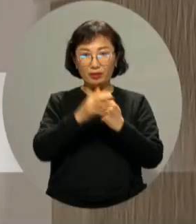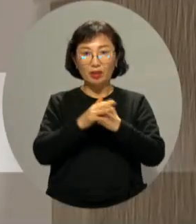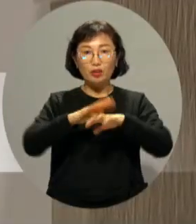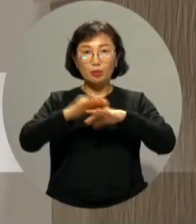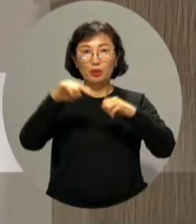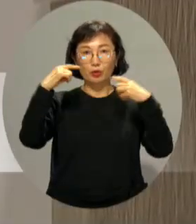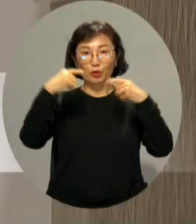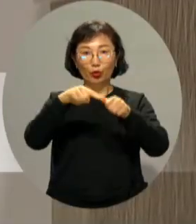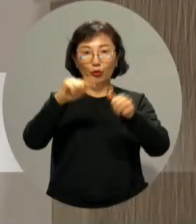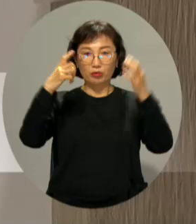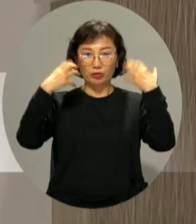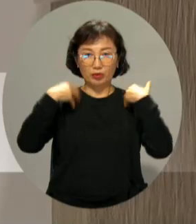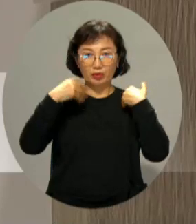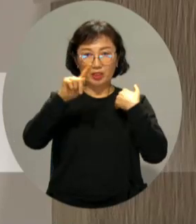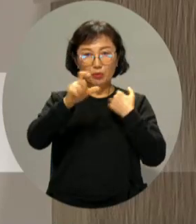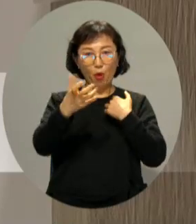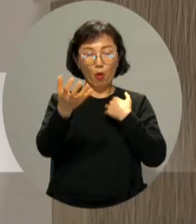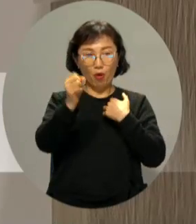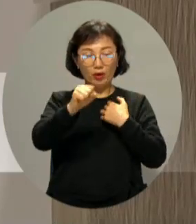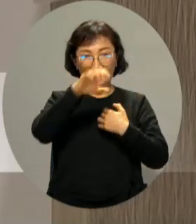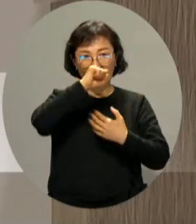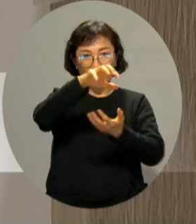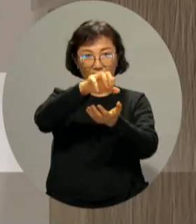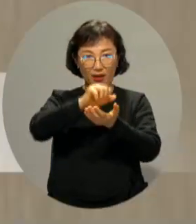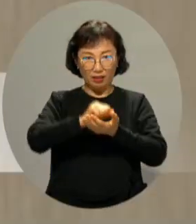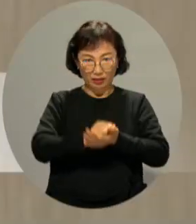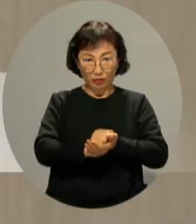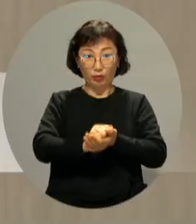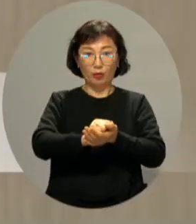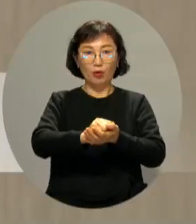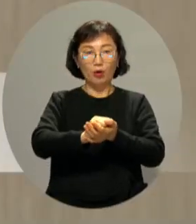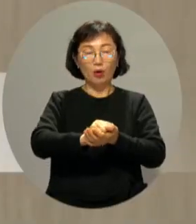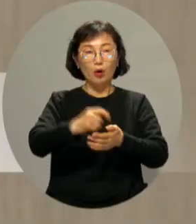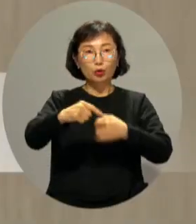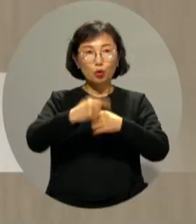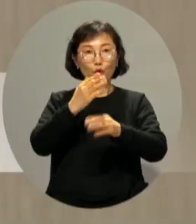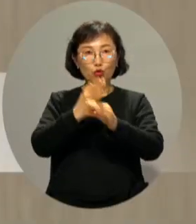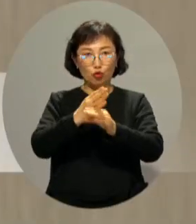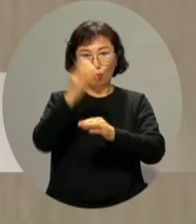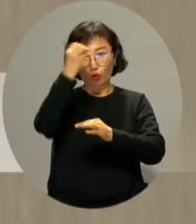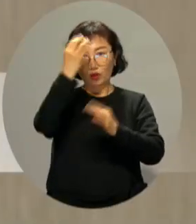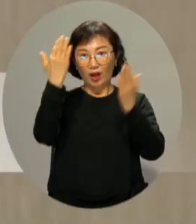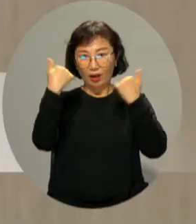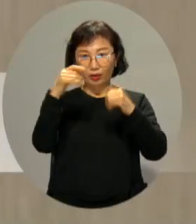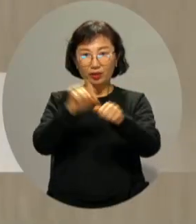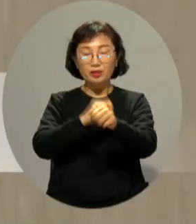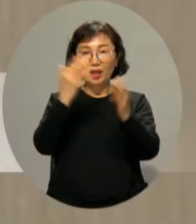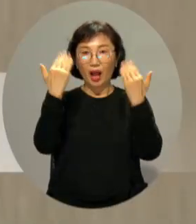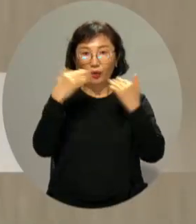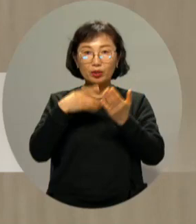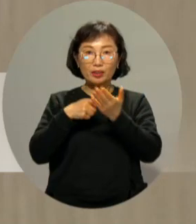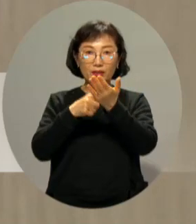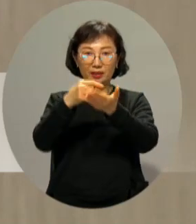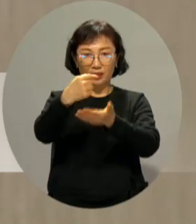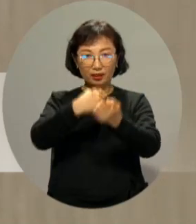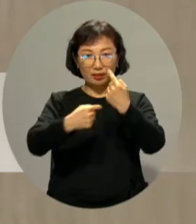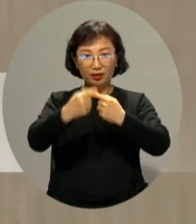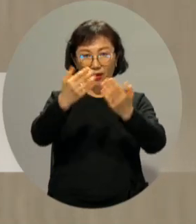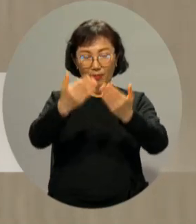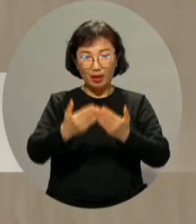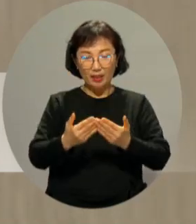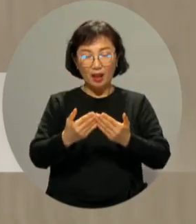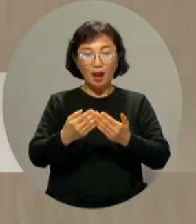전라북도교육청은 15억원의 예산을 확보해 돈의 초중고 특수학교의 신청을 받아 학교당 최대